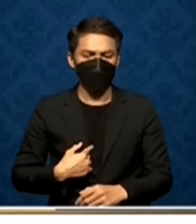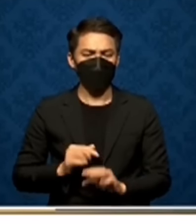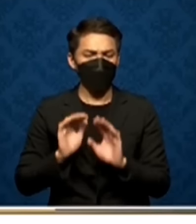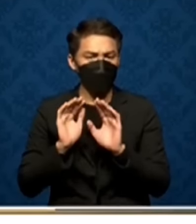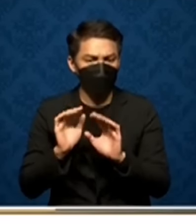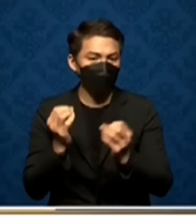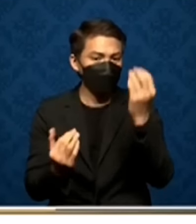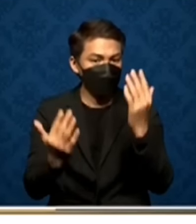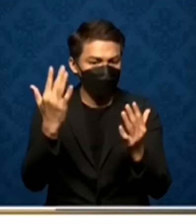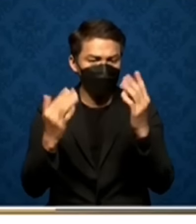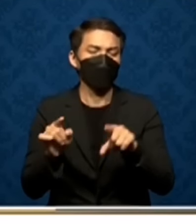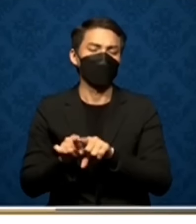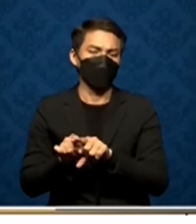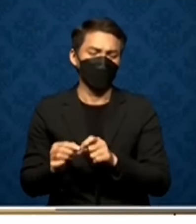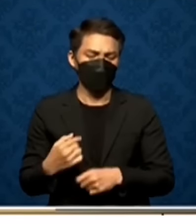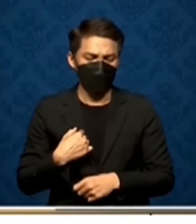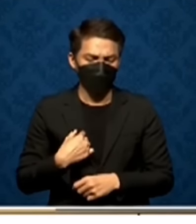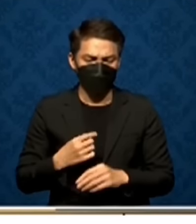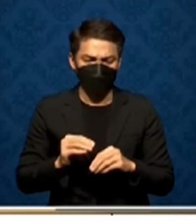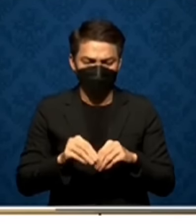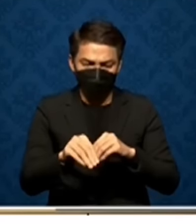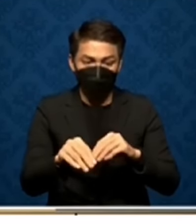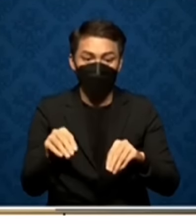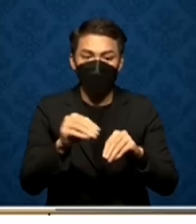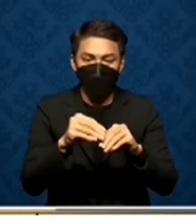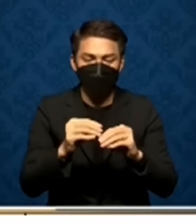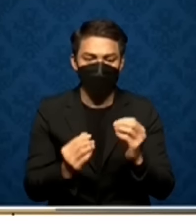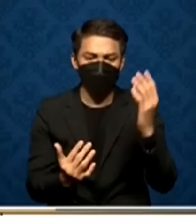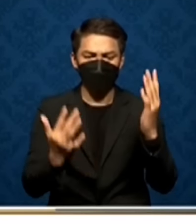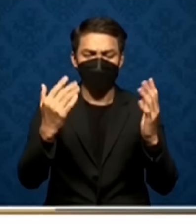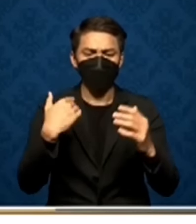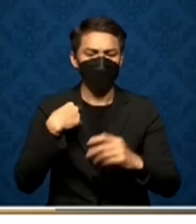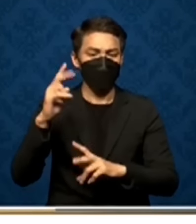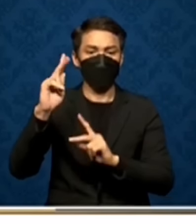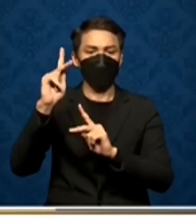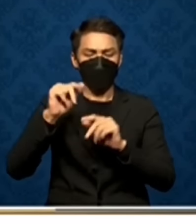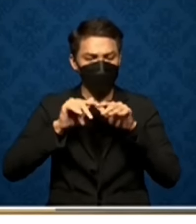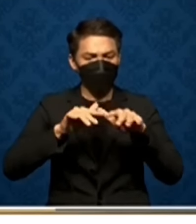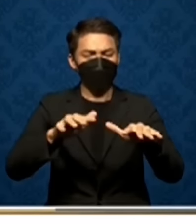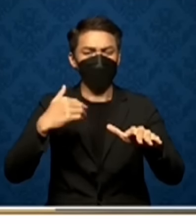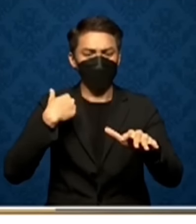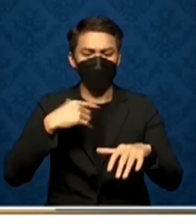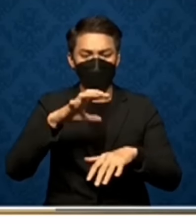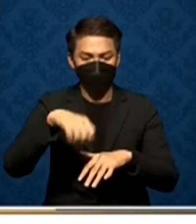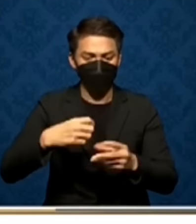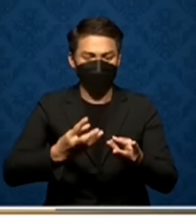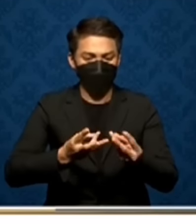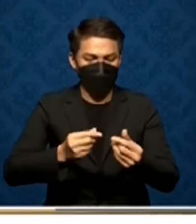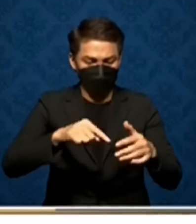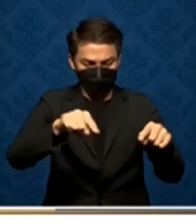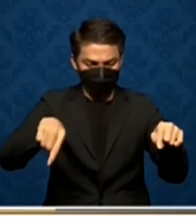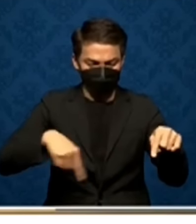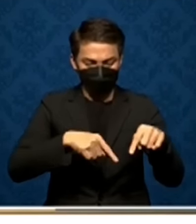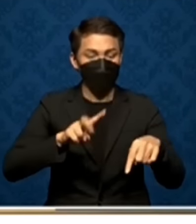คิดว่าจะเพิ่มพื้นที่ป่าก็มีการแถลงข่าวจนมาถึงวันนี้บอกว่าเอาที่ดินคืนมา